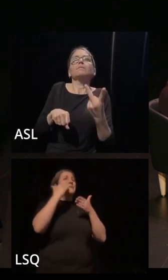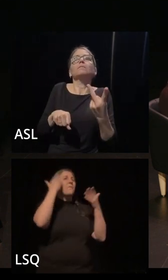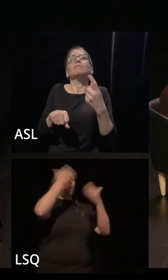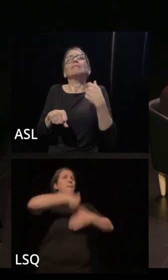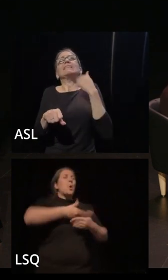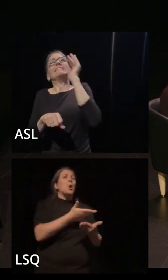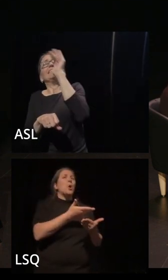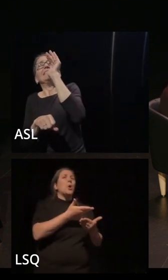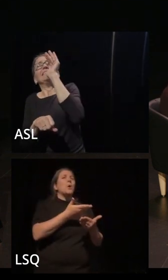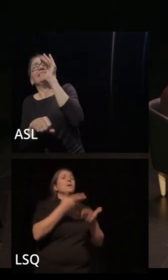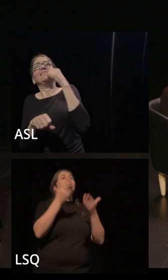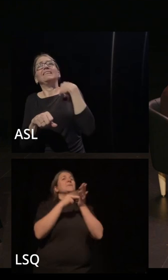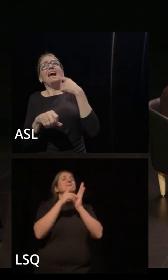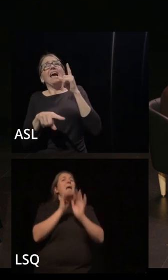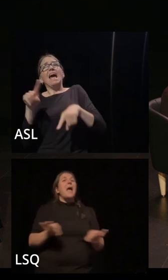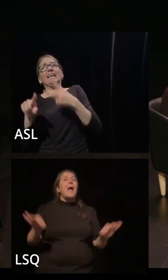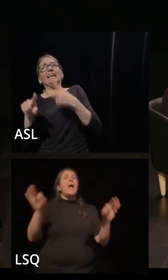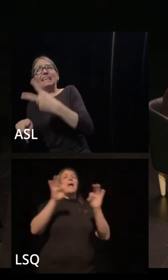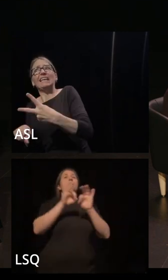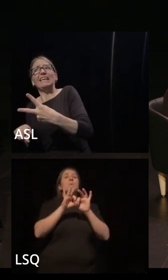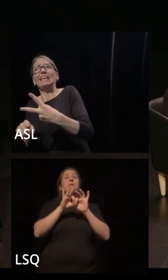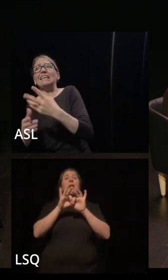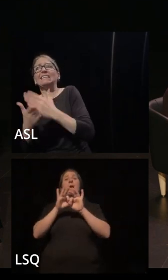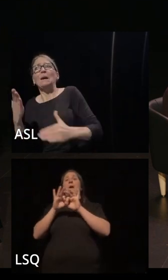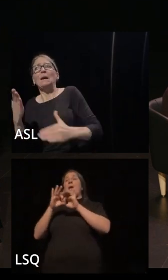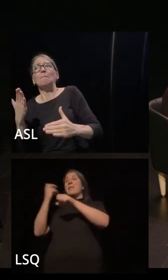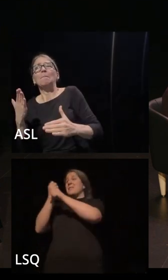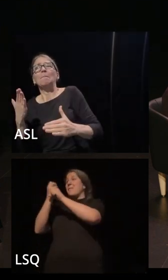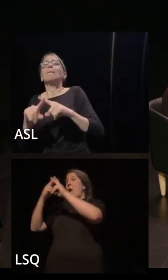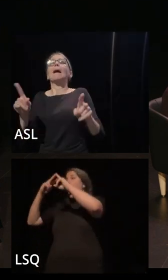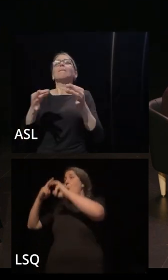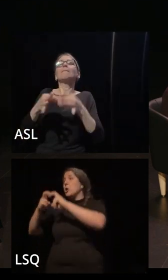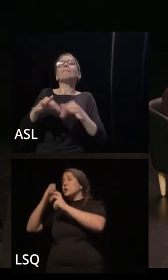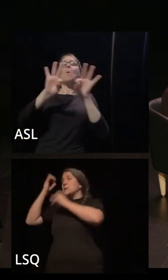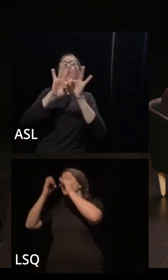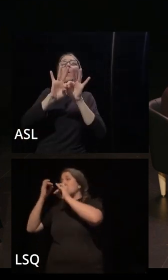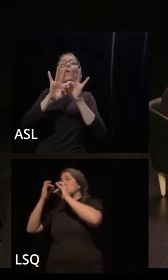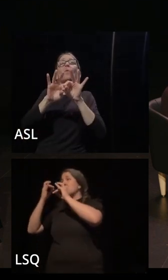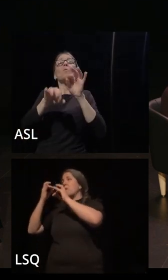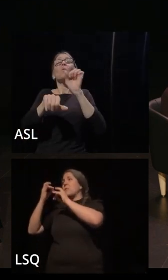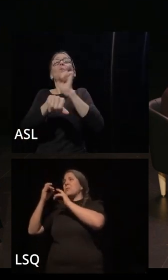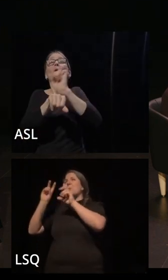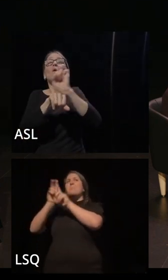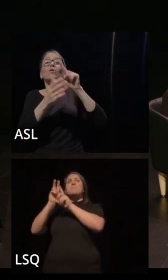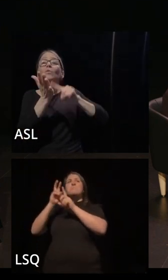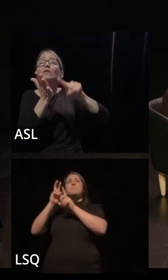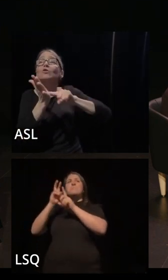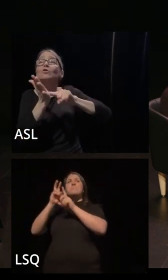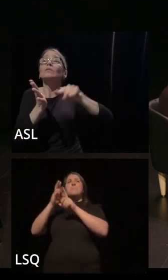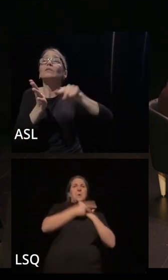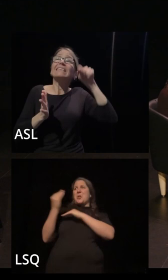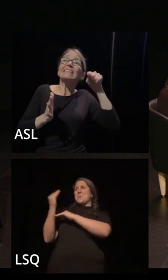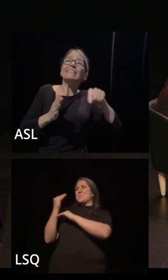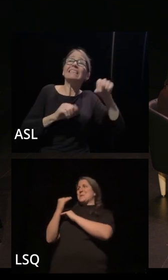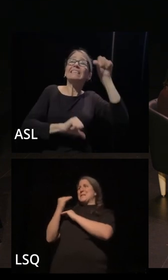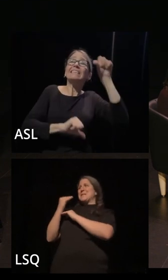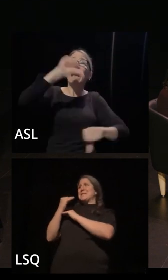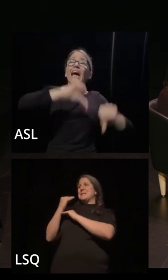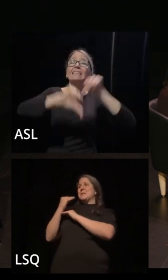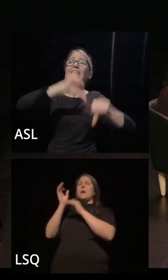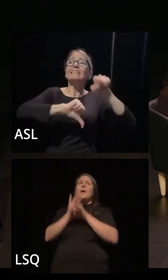fondamental. Et de mettre en valeur le travail de recherche des scientifiques qui alimentent nos projets, c'est également fondamental.